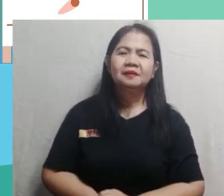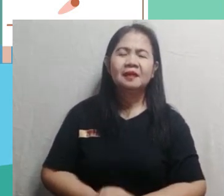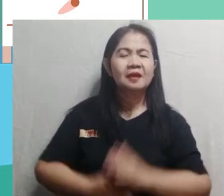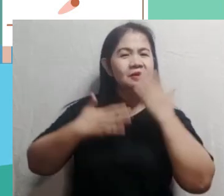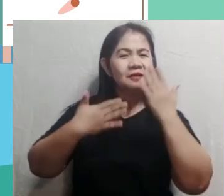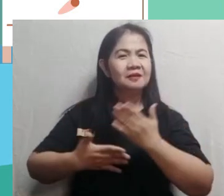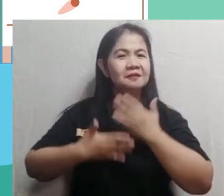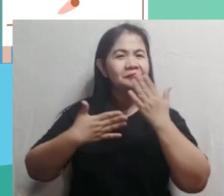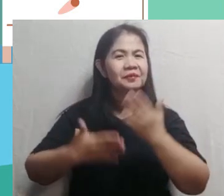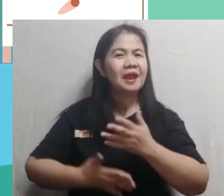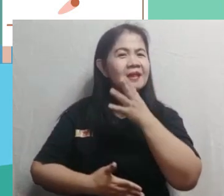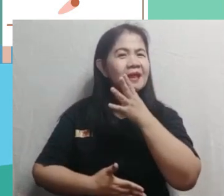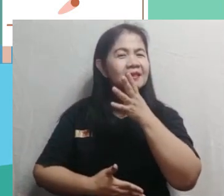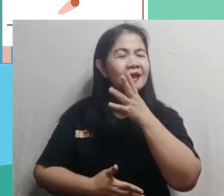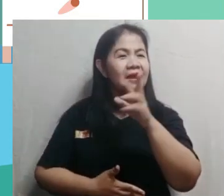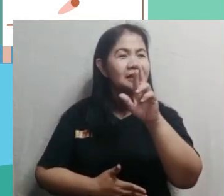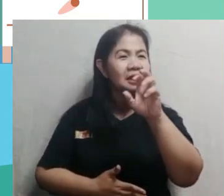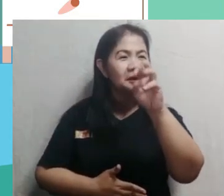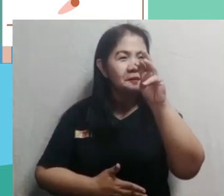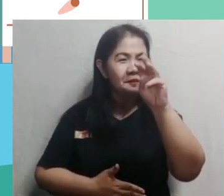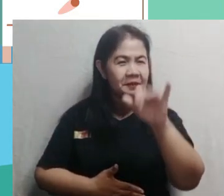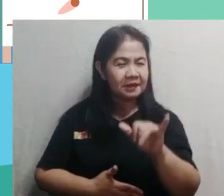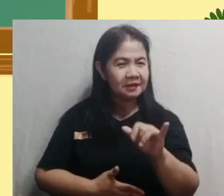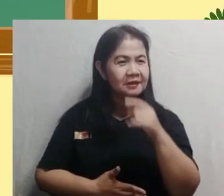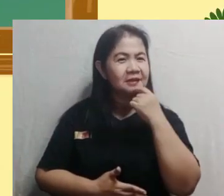Tuwang-tuwa si Nanay Remy sa sinabi ni Helen.